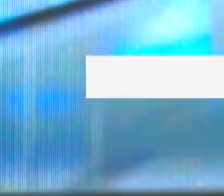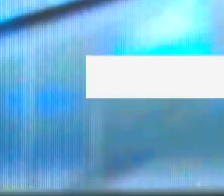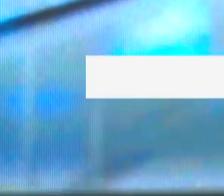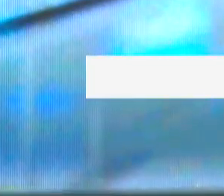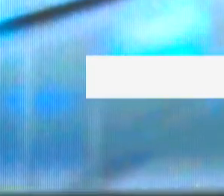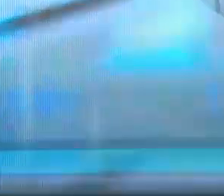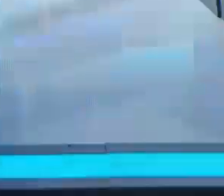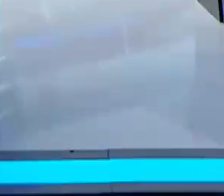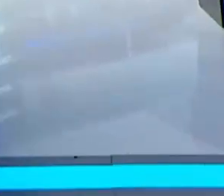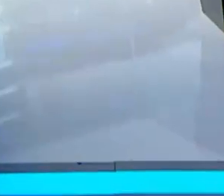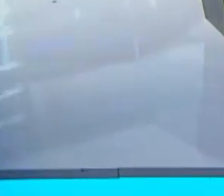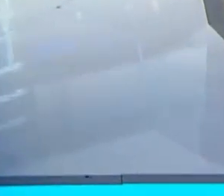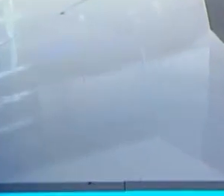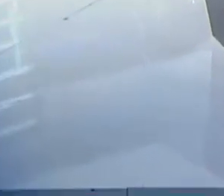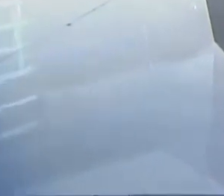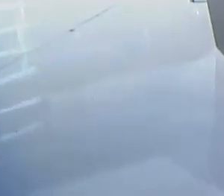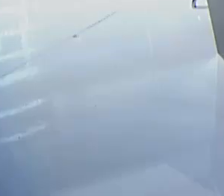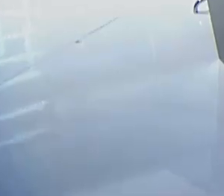ומתחילים.